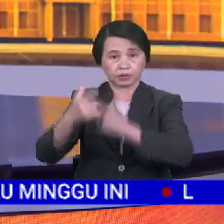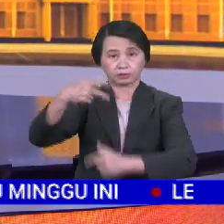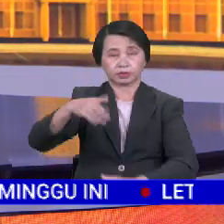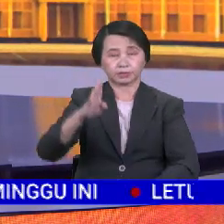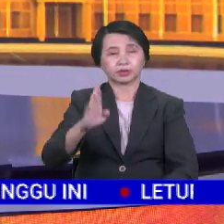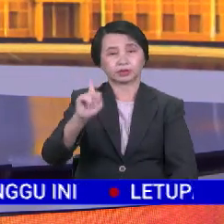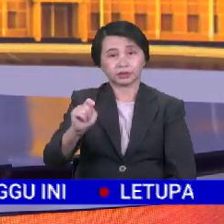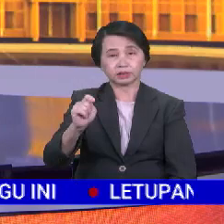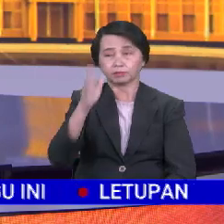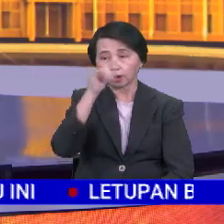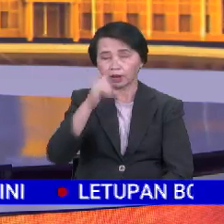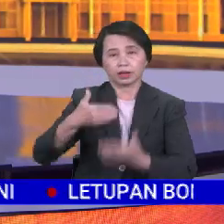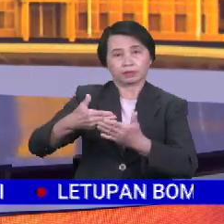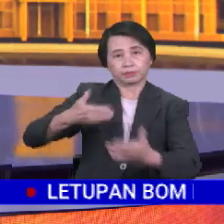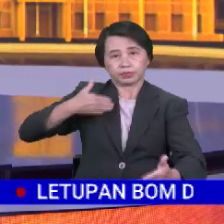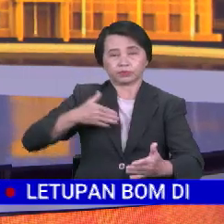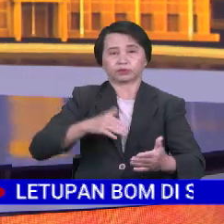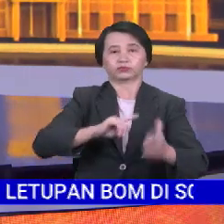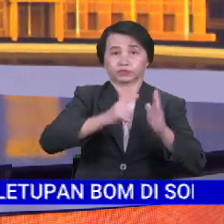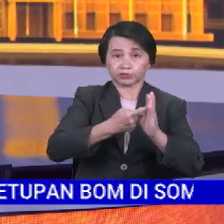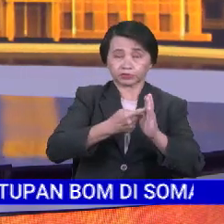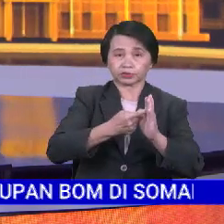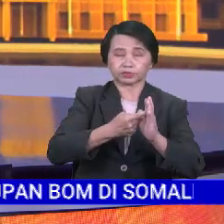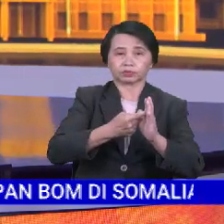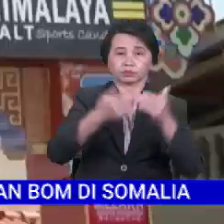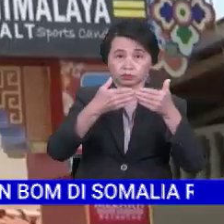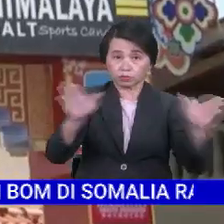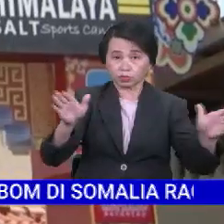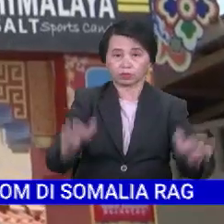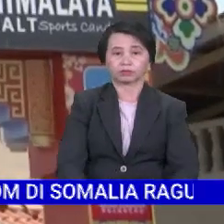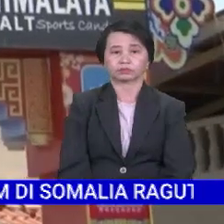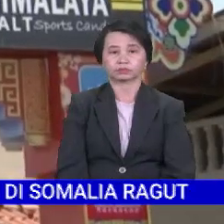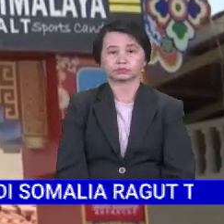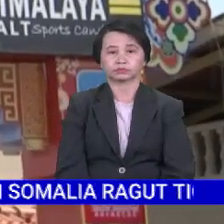PBP Melaka sebelum ia dapat direalisasikan.